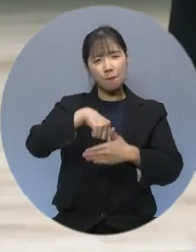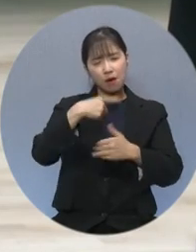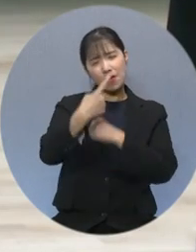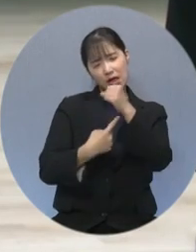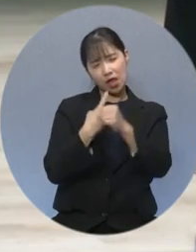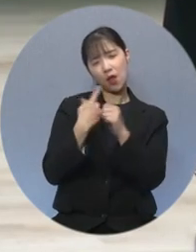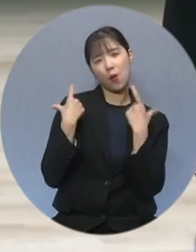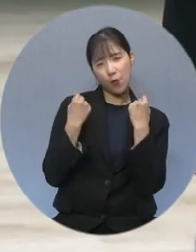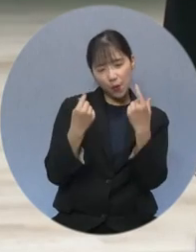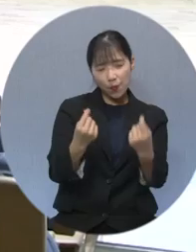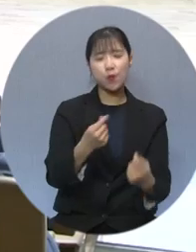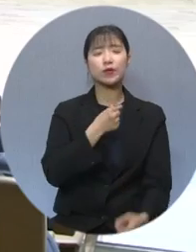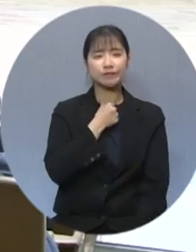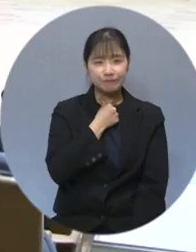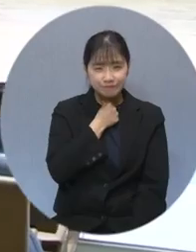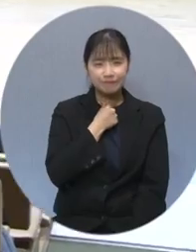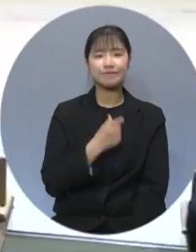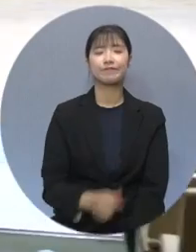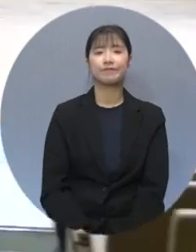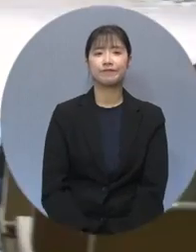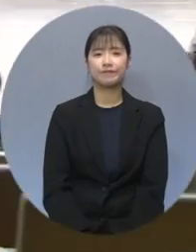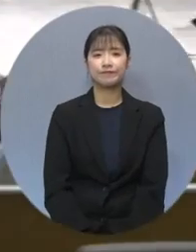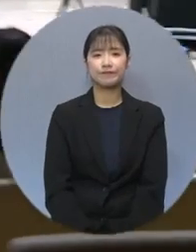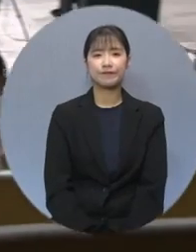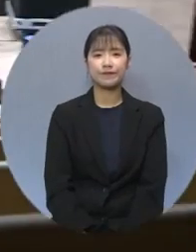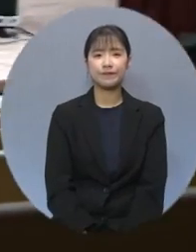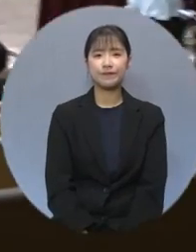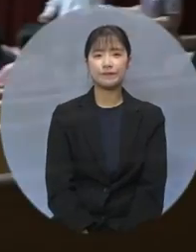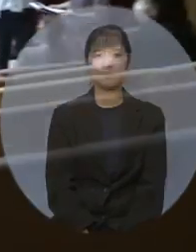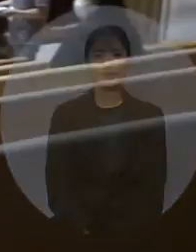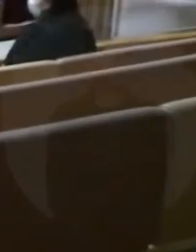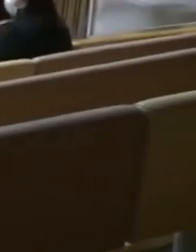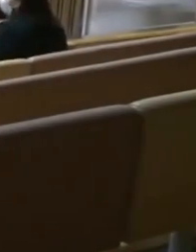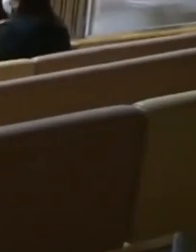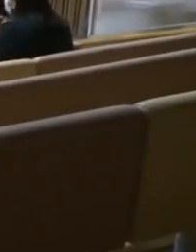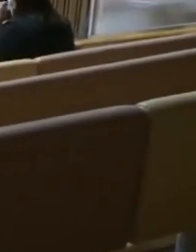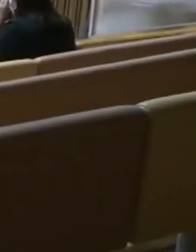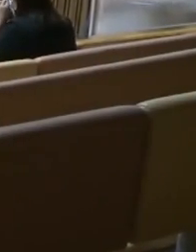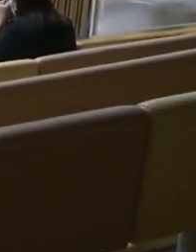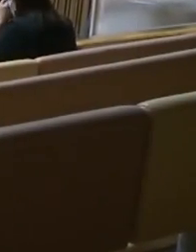연중 내내 이어지길 소망합니다. 복지TV 전북방송 최정은입니다.